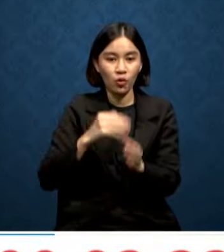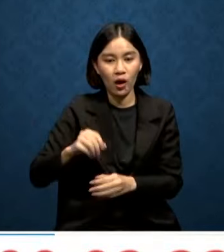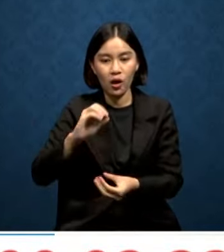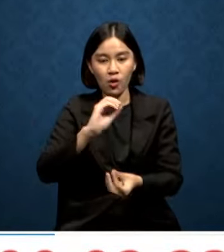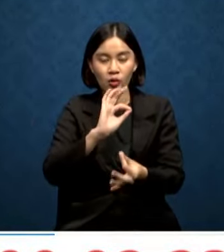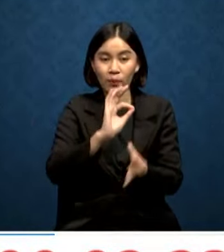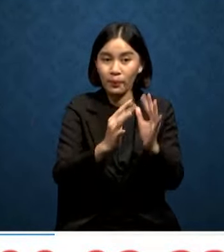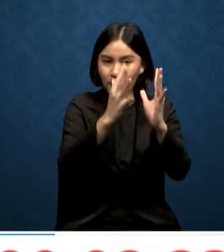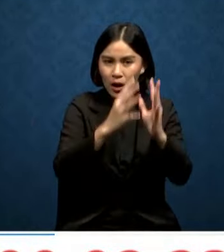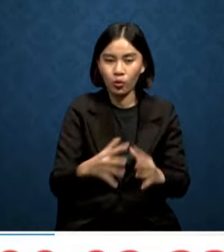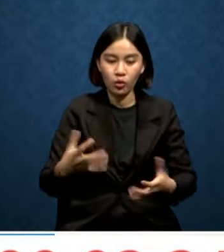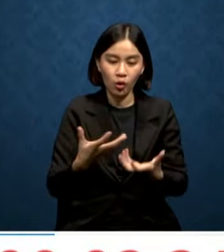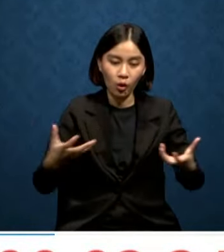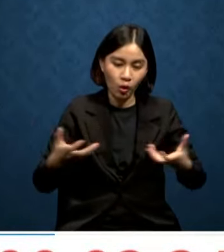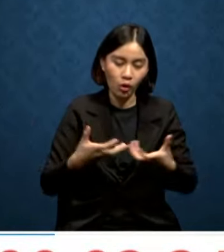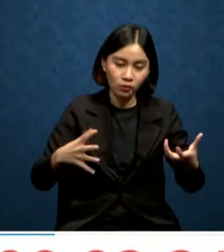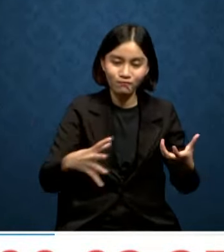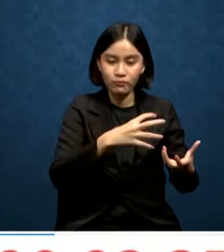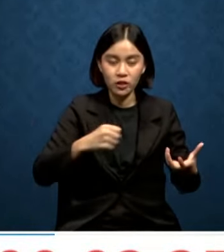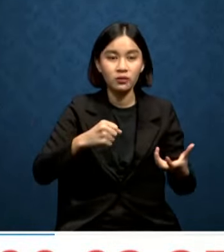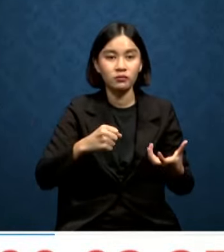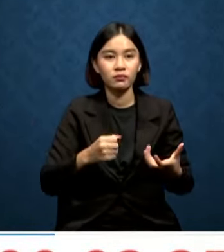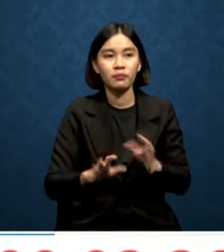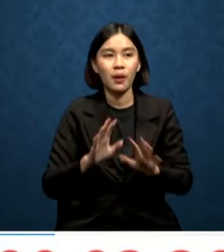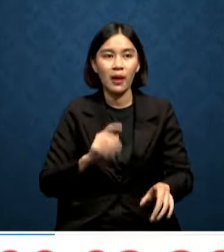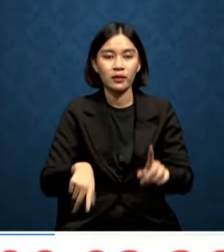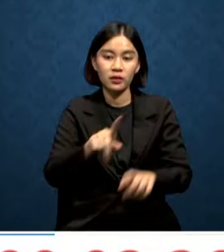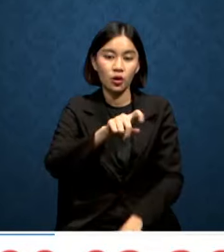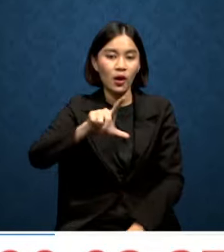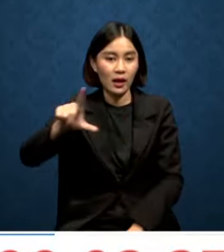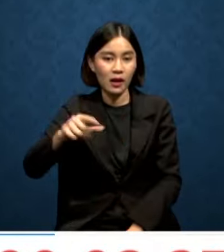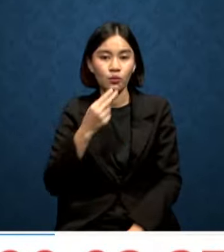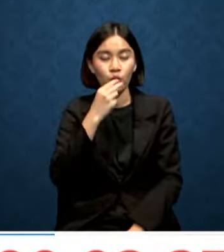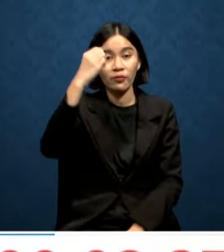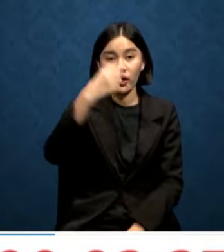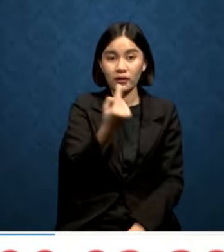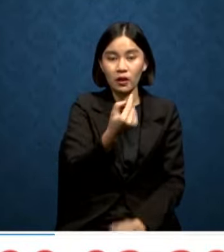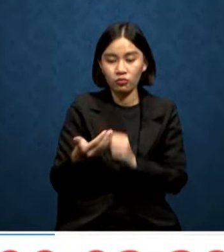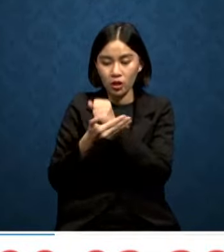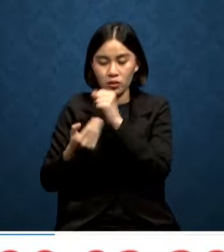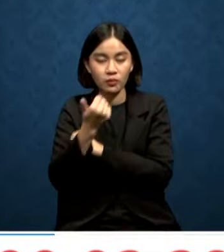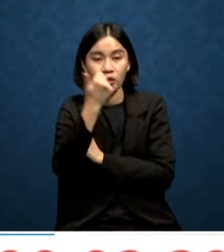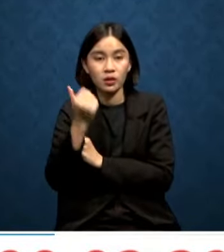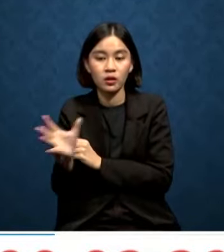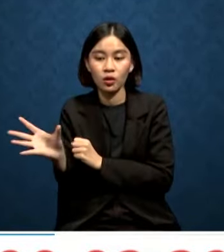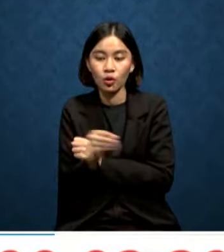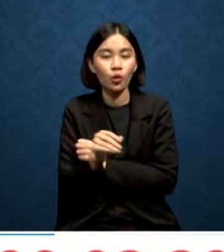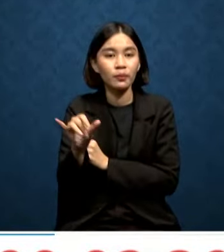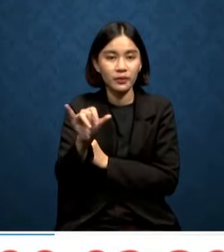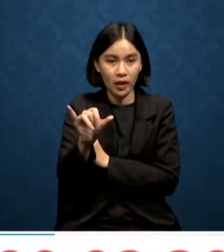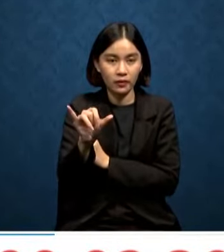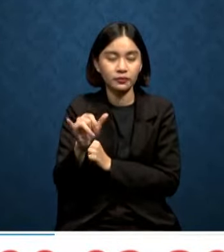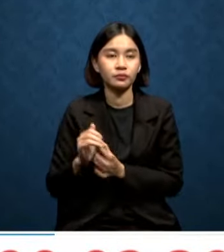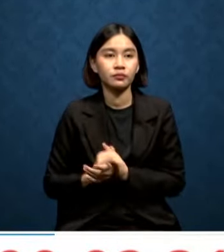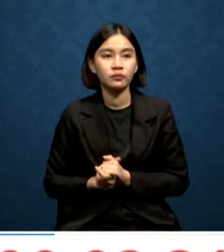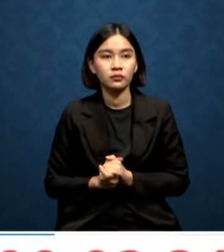ายในการที่จะตรวจยึดเนี่ยหลายร้อยล้านบาทมากแล้วเฉพาะบุหรี่ไฟฟ้าอย่างเดียวนะครับไม่นับรวมยาเสพติดไม่นับรวมสินค้าละเมิดประเภ